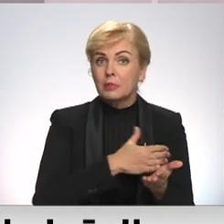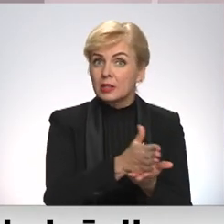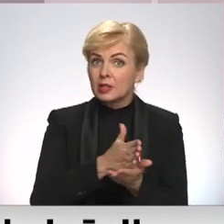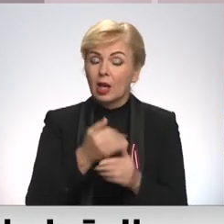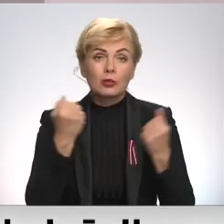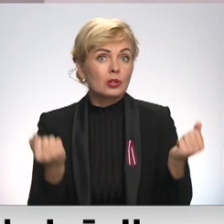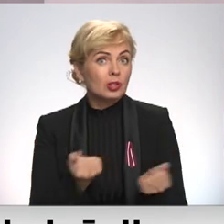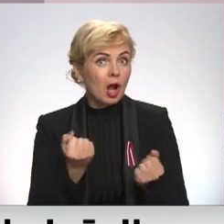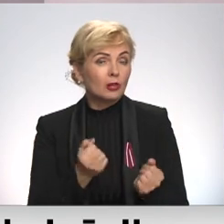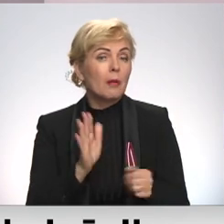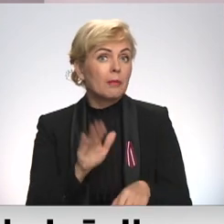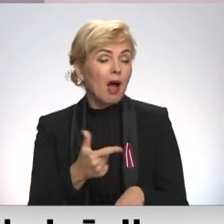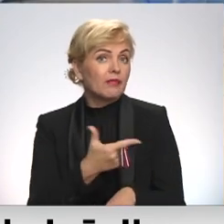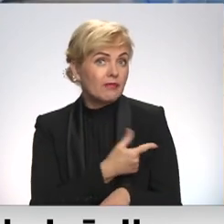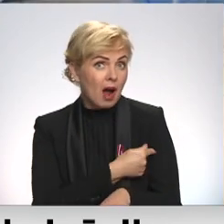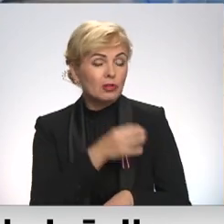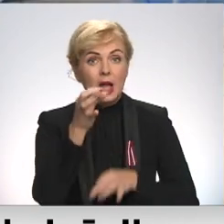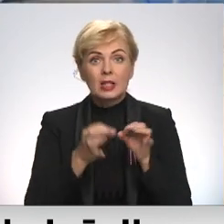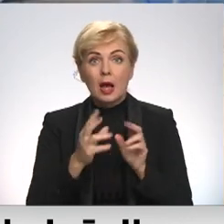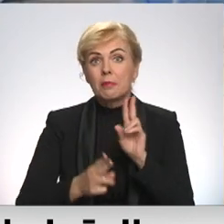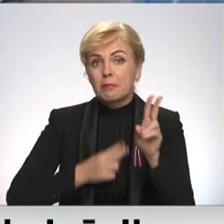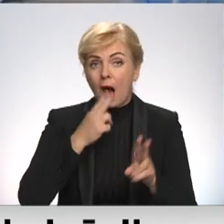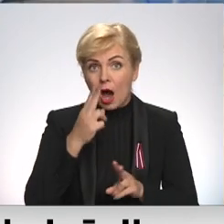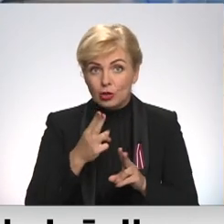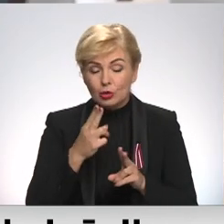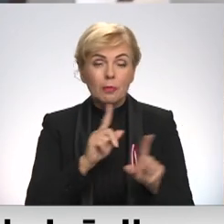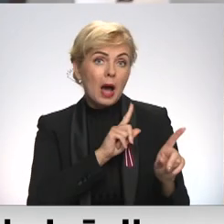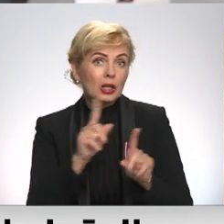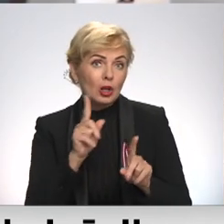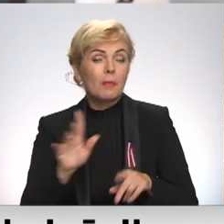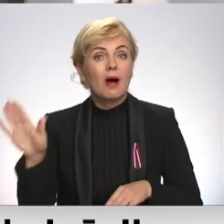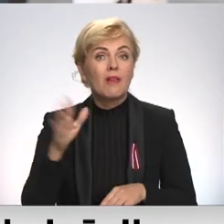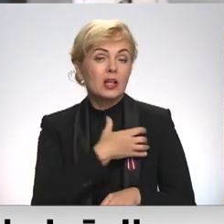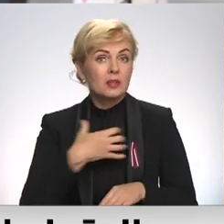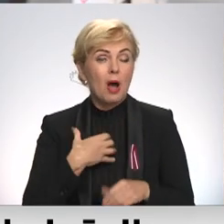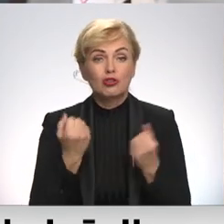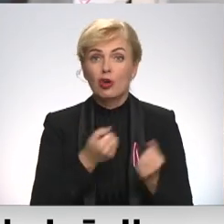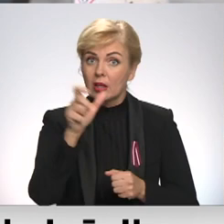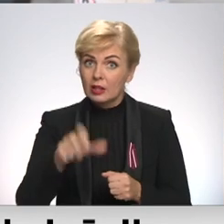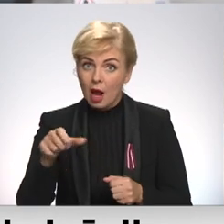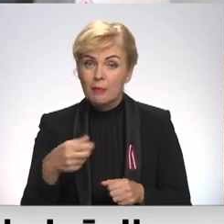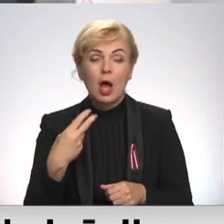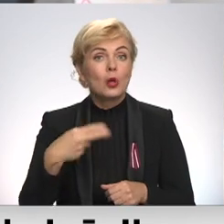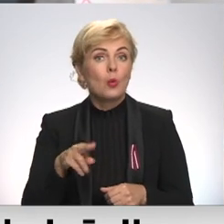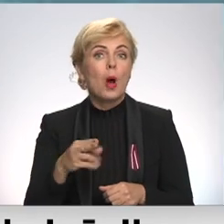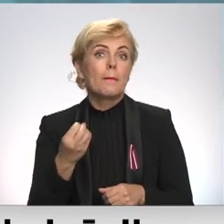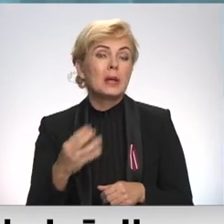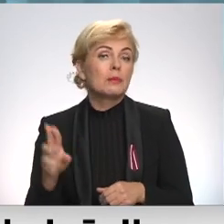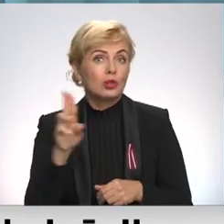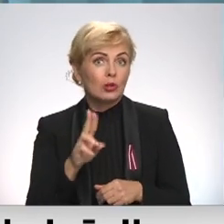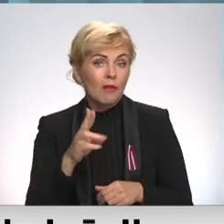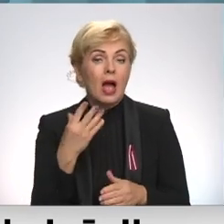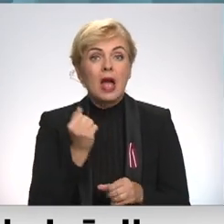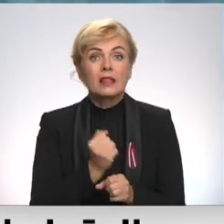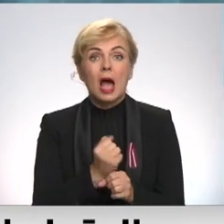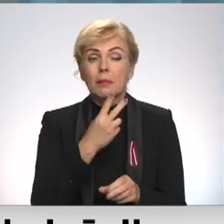strādājošo vakcinēšanu. Tiesā pārsūdzētais rīkojums paredz, ka valsts un pašvaldību darbinieki no 15. novembra savus darba pienākumus var